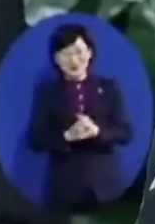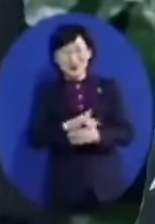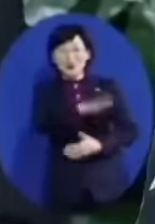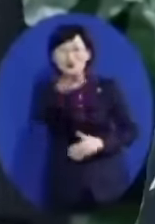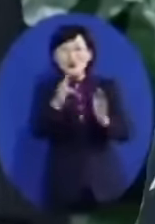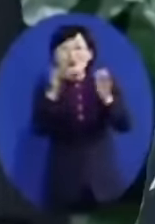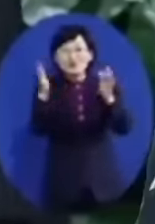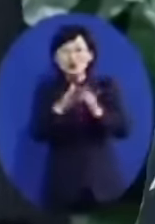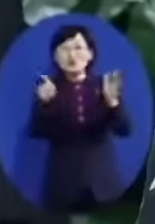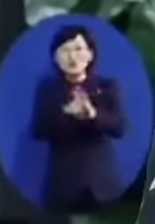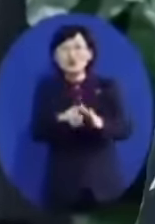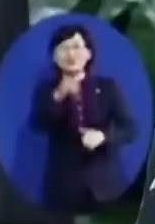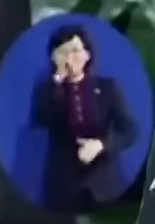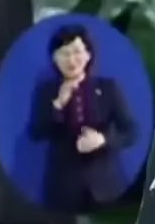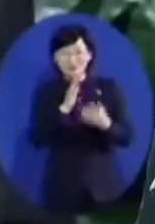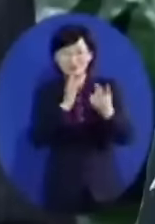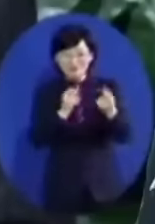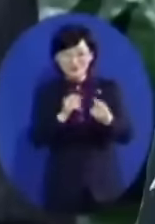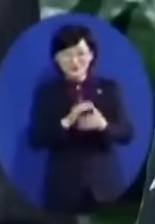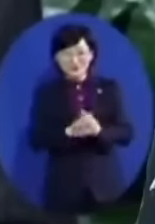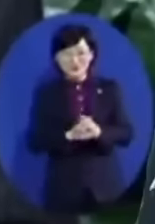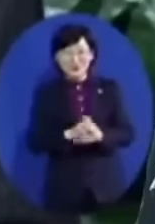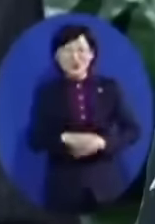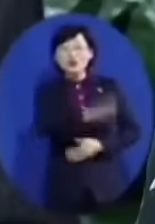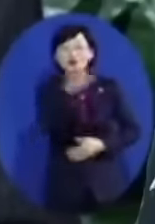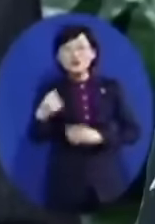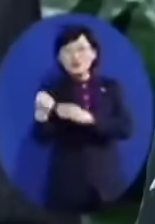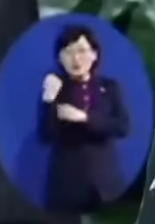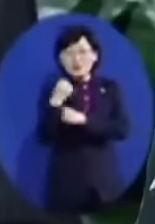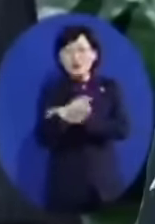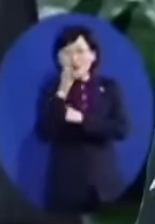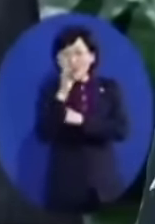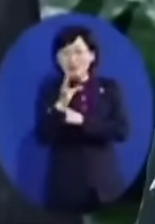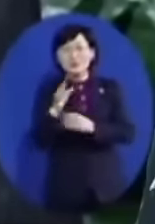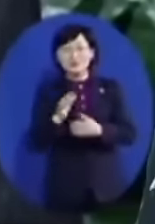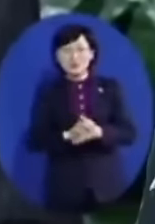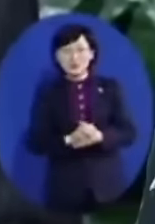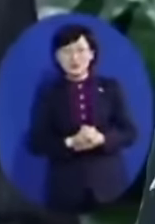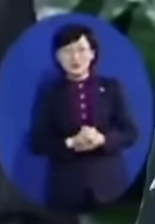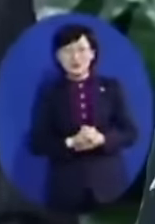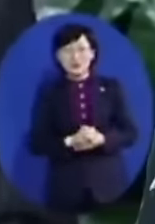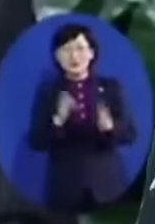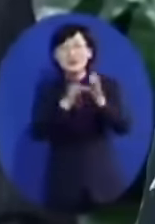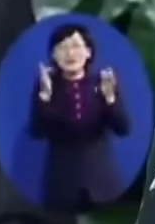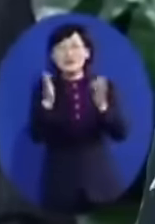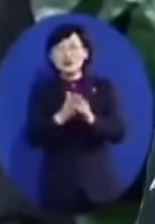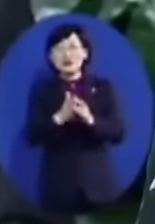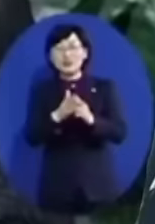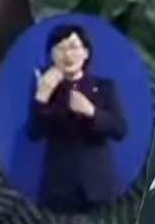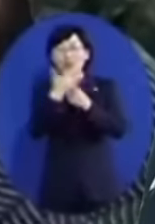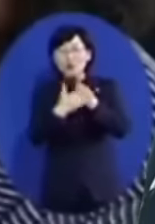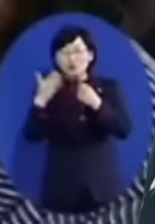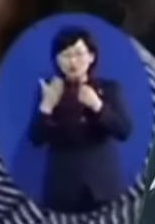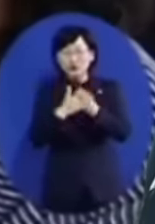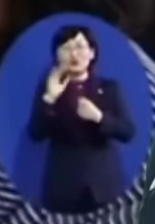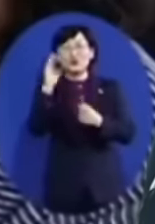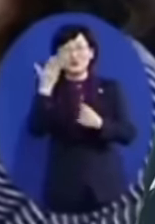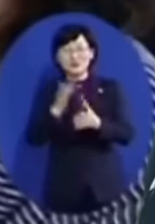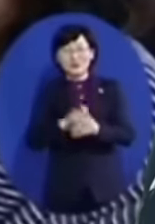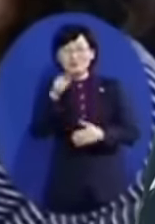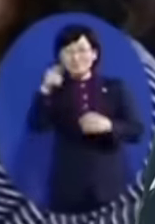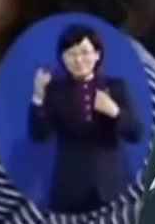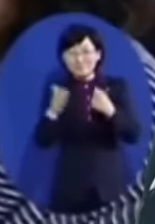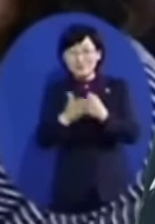예수님을 믿고 있는 것입니다. 우리 힘으로는 안 됩니다. 예수님 덕분으로 됩니다.